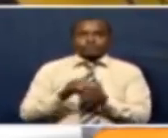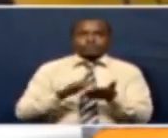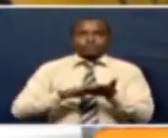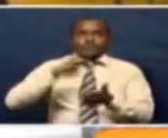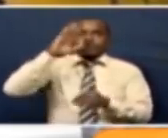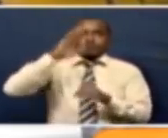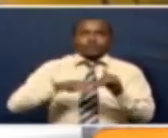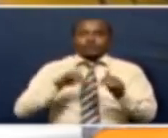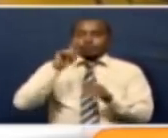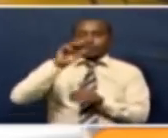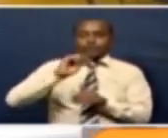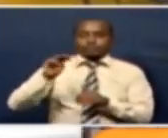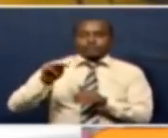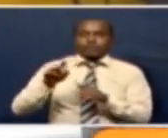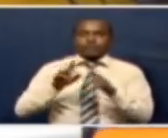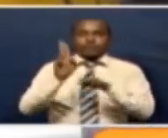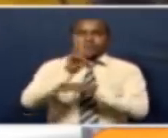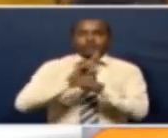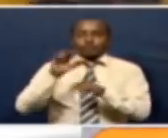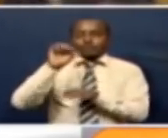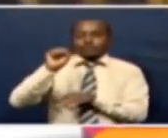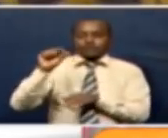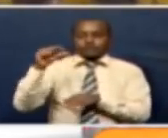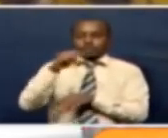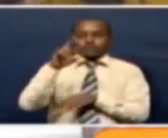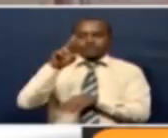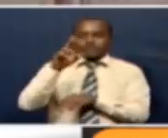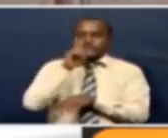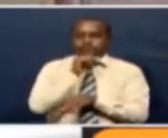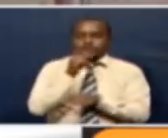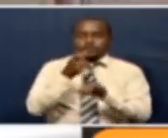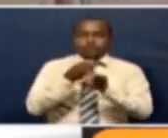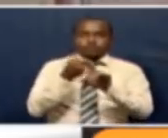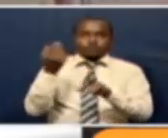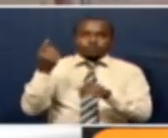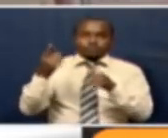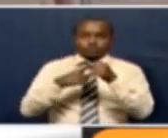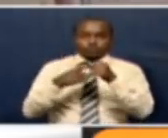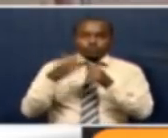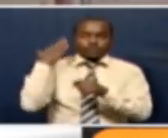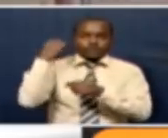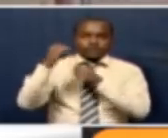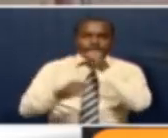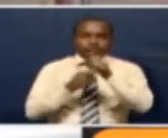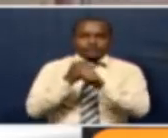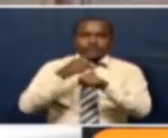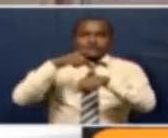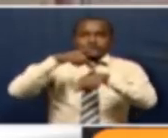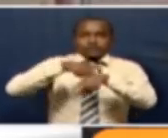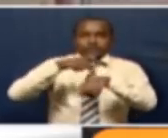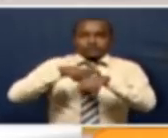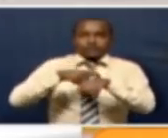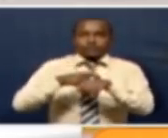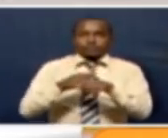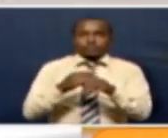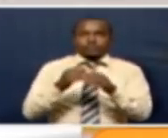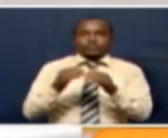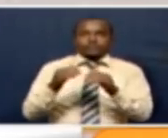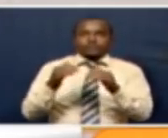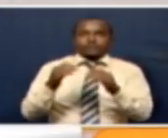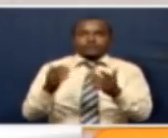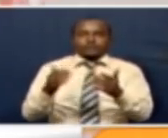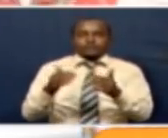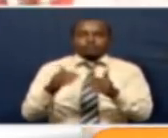ya 1,000,000 wamesafiri wakitumia SGR tangu mwezi Juni mwaka jana, wakati huduma za Madaraka Express